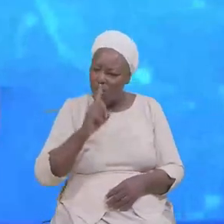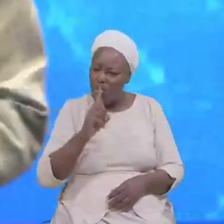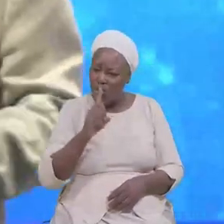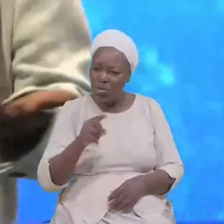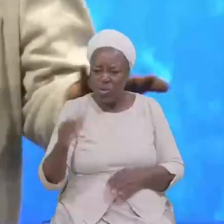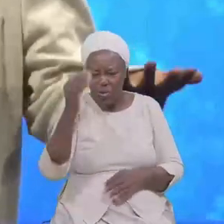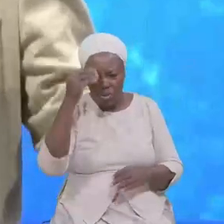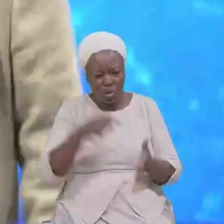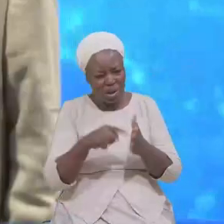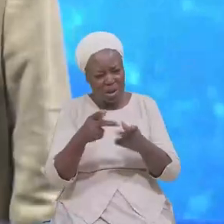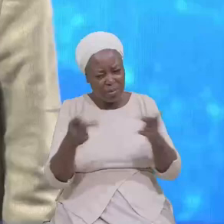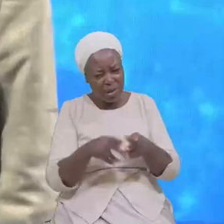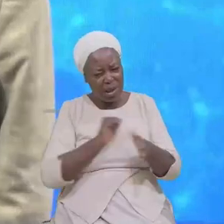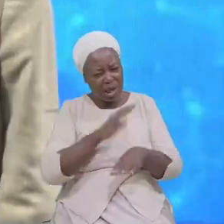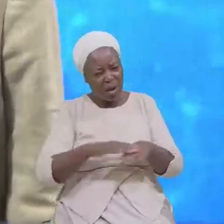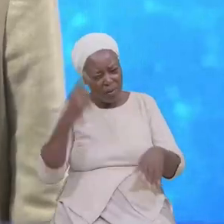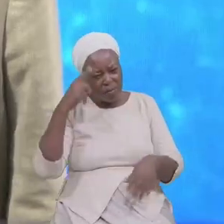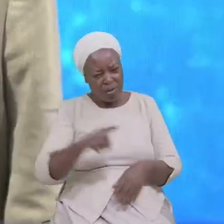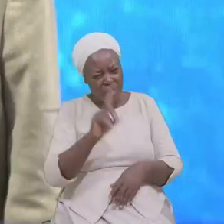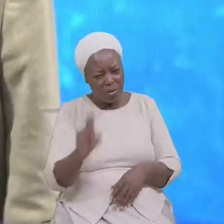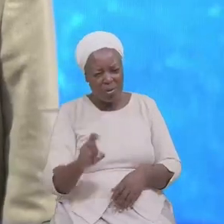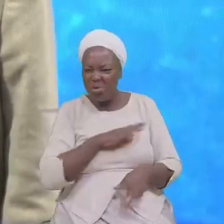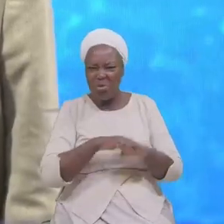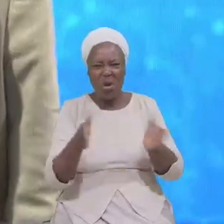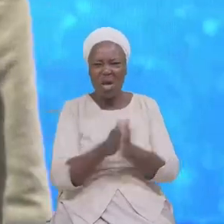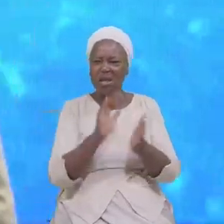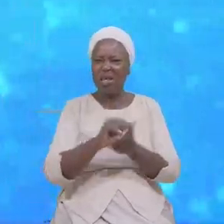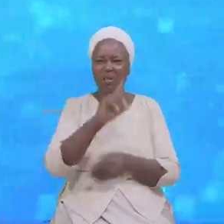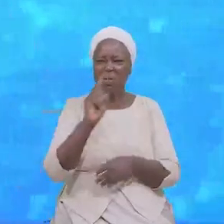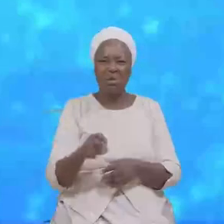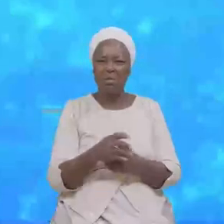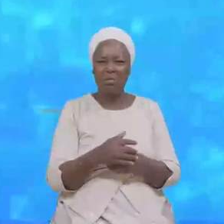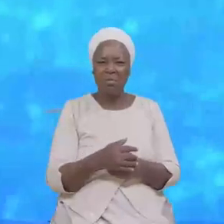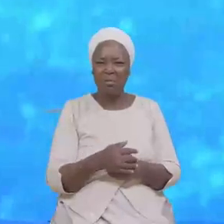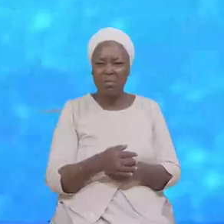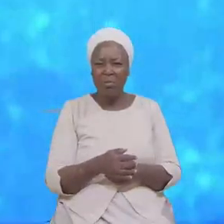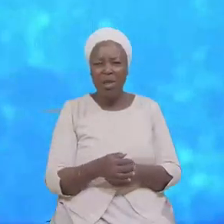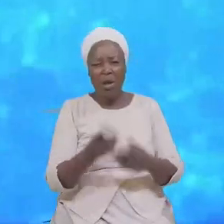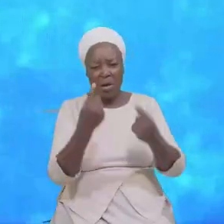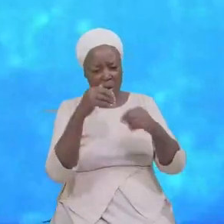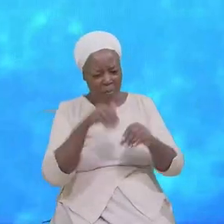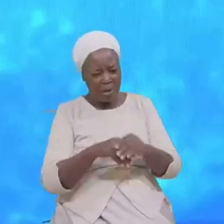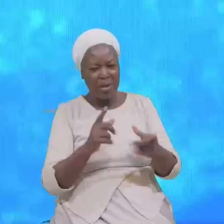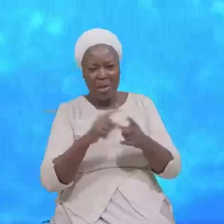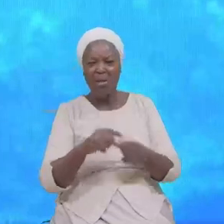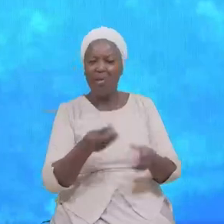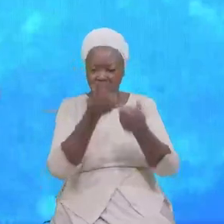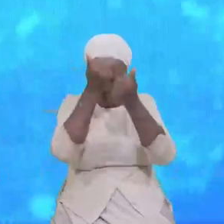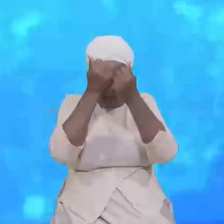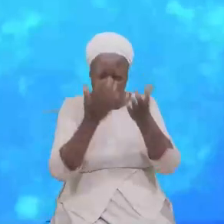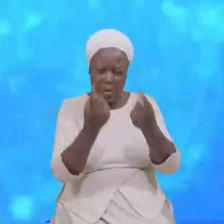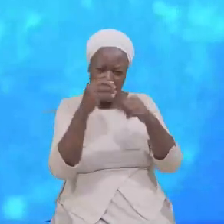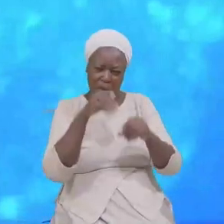Est-ce que tu connais le lieu où je vais? Tu le connais? Tu ne poses pas de questions? Entre et tu entres.